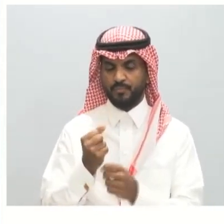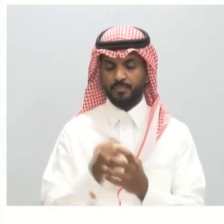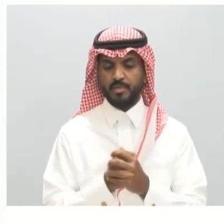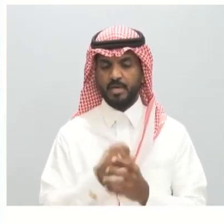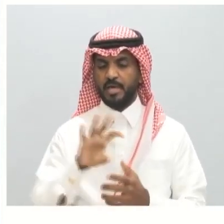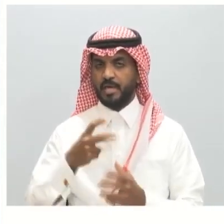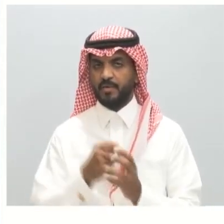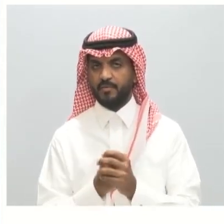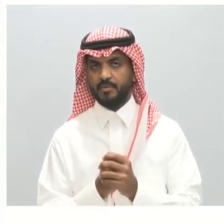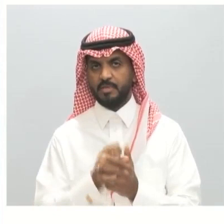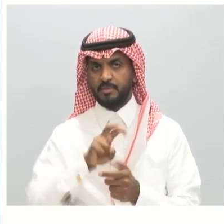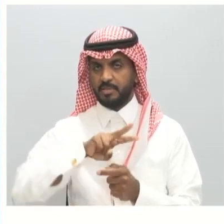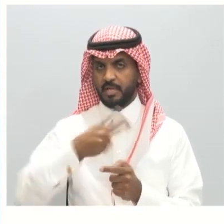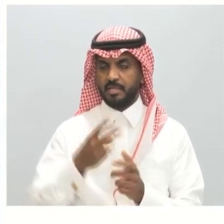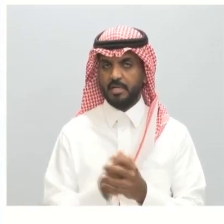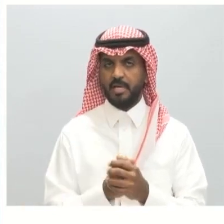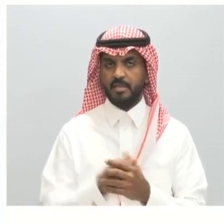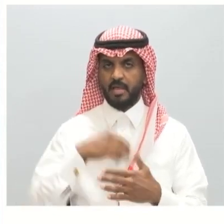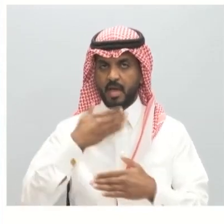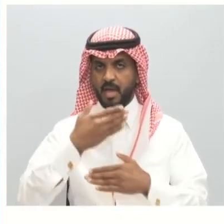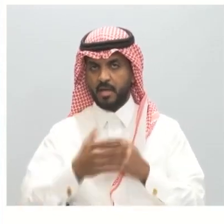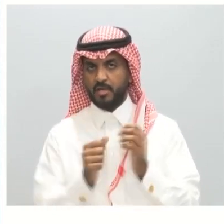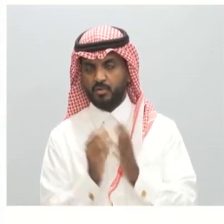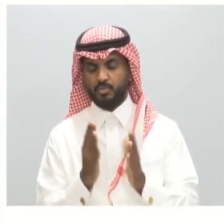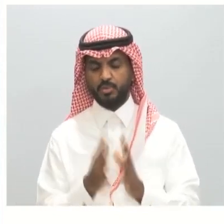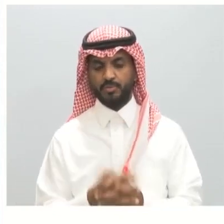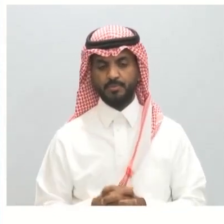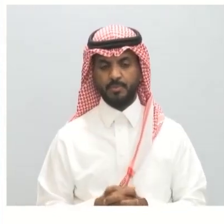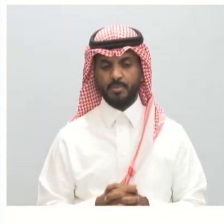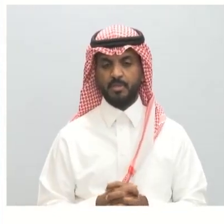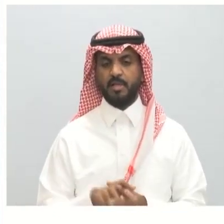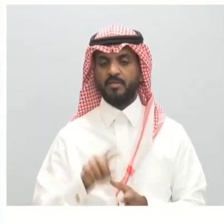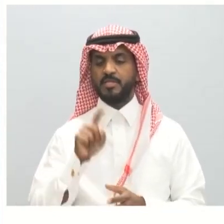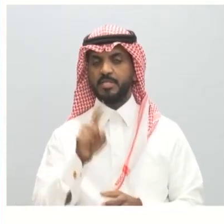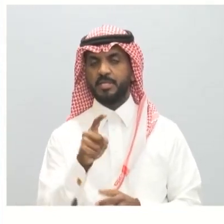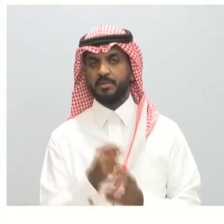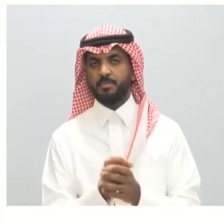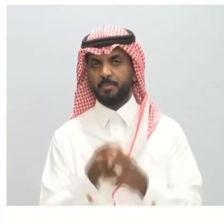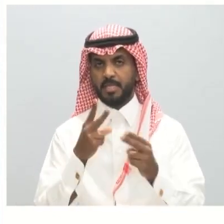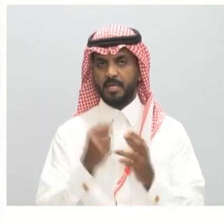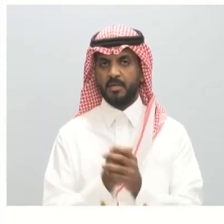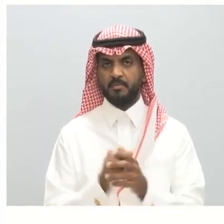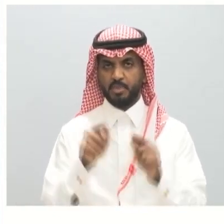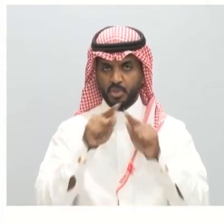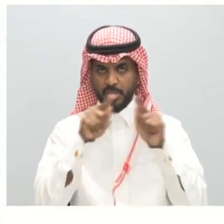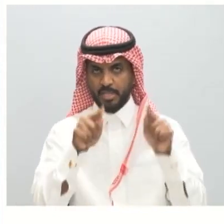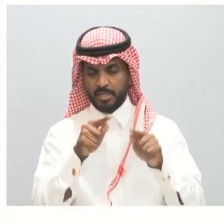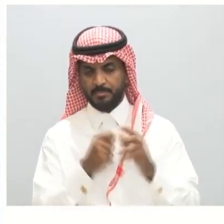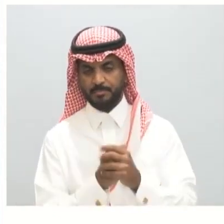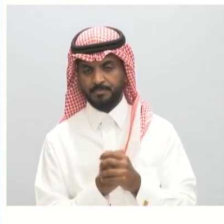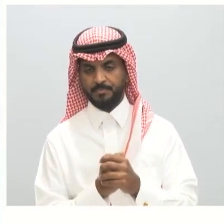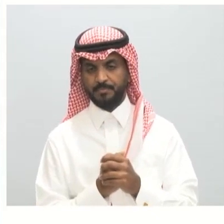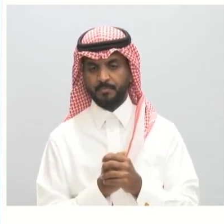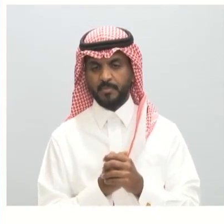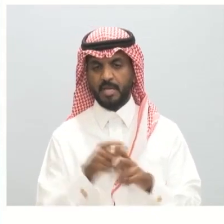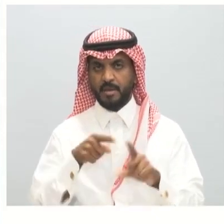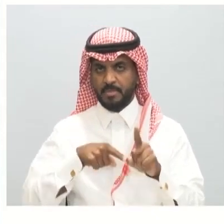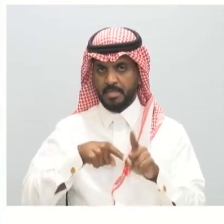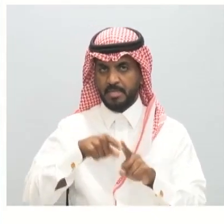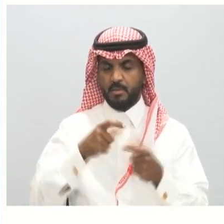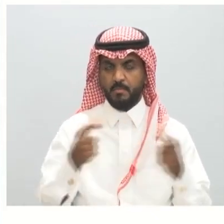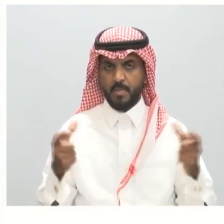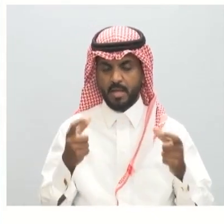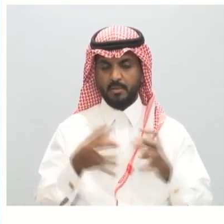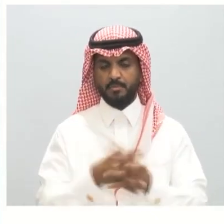كيف سيتم تغييرها اثناء حركه الروبوت نضغط على زر بدايه من شريطه دوات وعند تحميل الملعب سيقوم